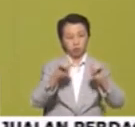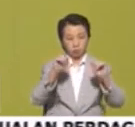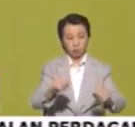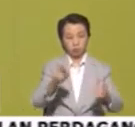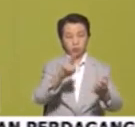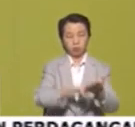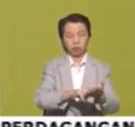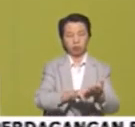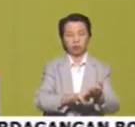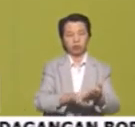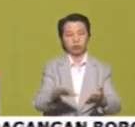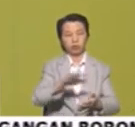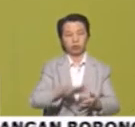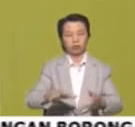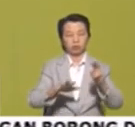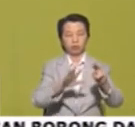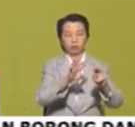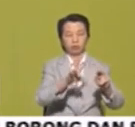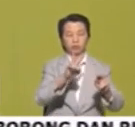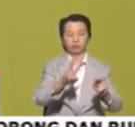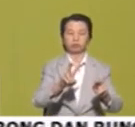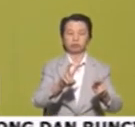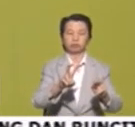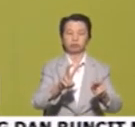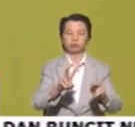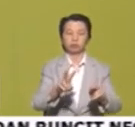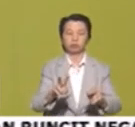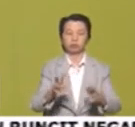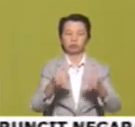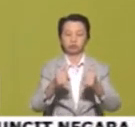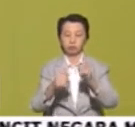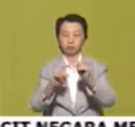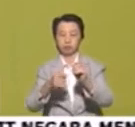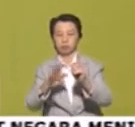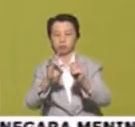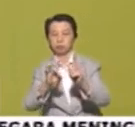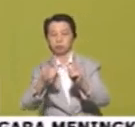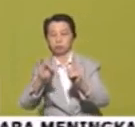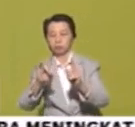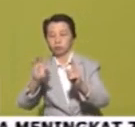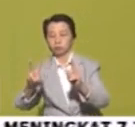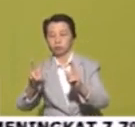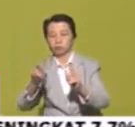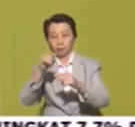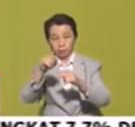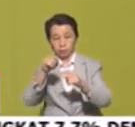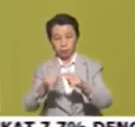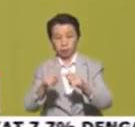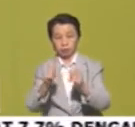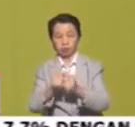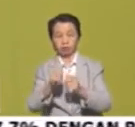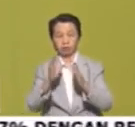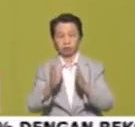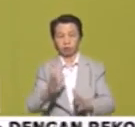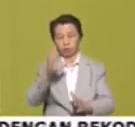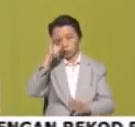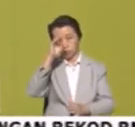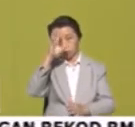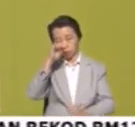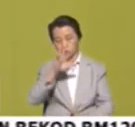mengundi di sekitar N42 Johor Jaya ini iaitu 91,882 pecahan. Bagi pengundi lelaki